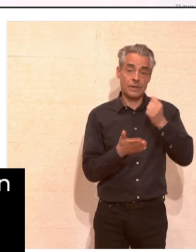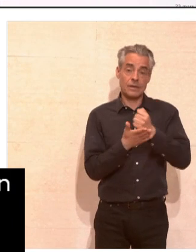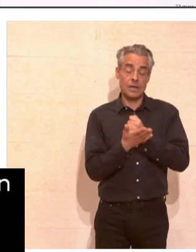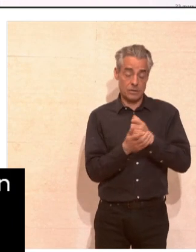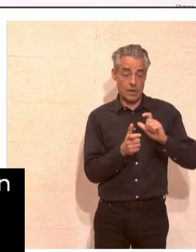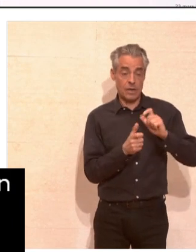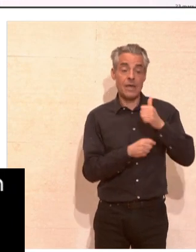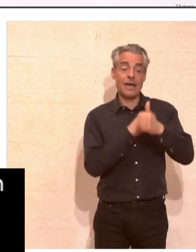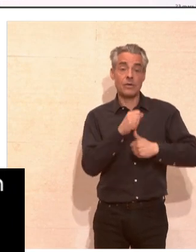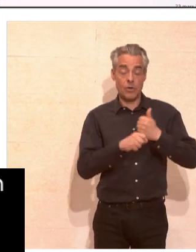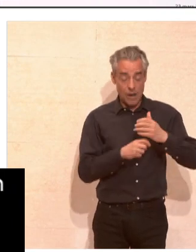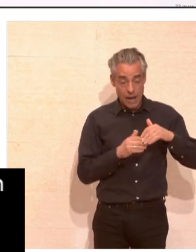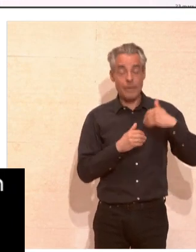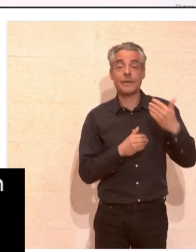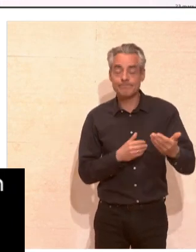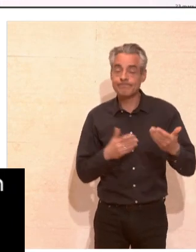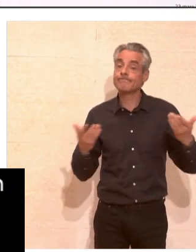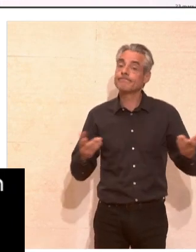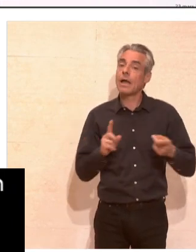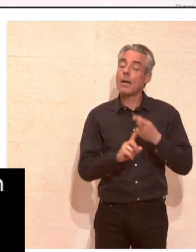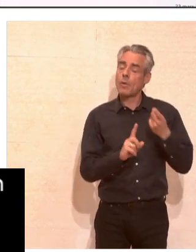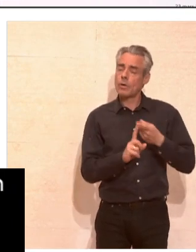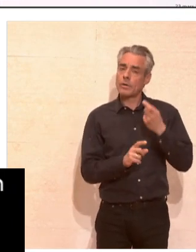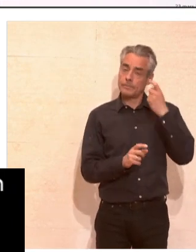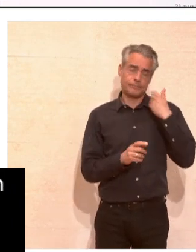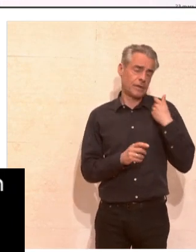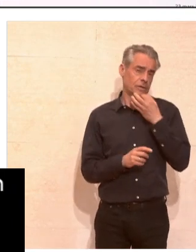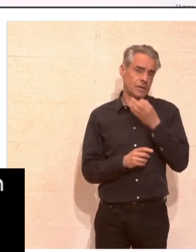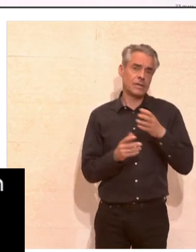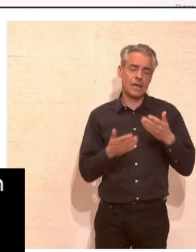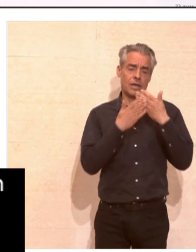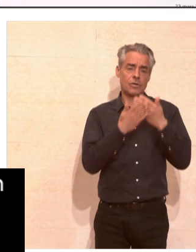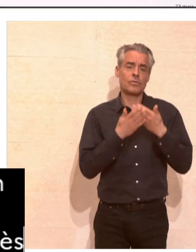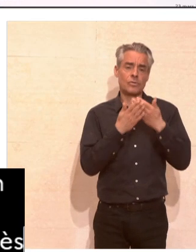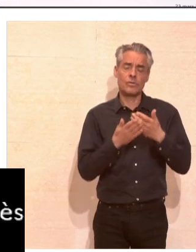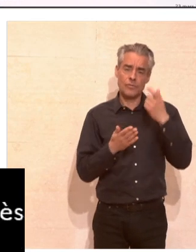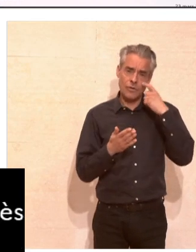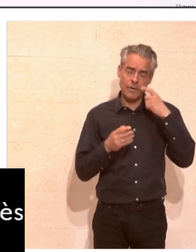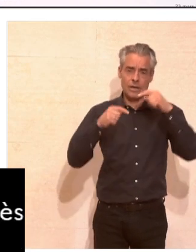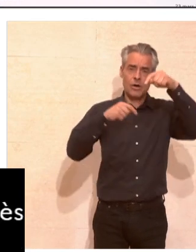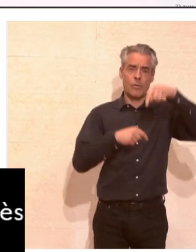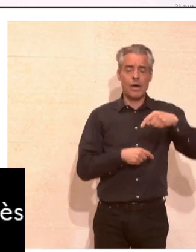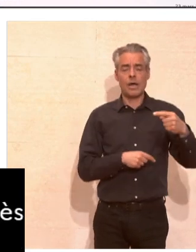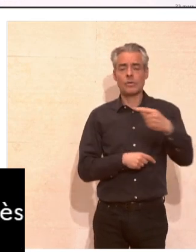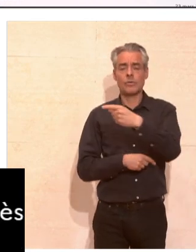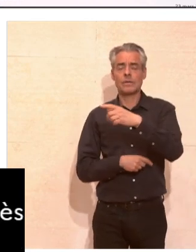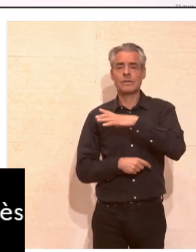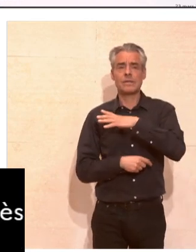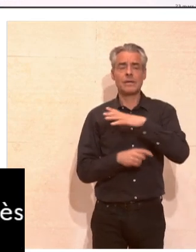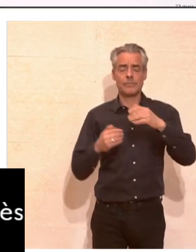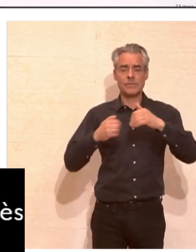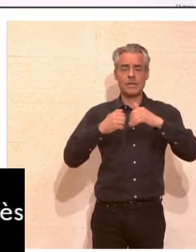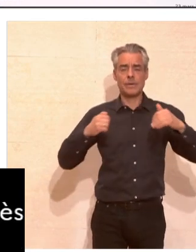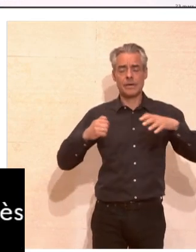et puis un an après. Et ce qui est très important, on en a déjà un peu parlé, c'est que sur cette étude, si vous voyez un peu en bas à droite, ils ont